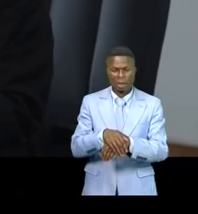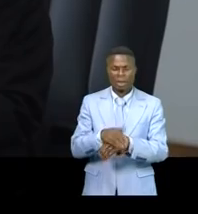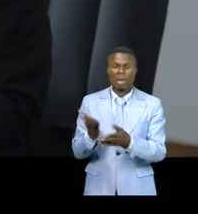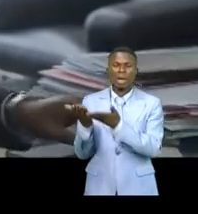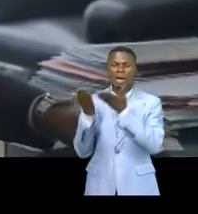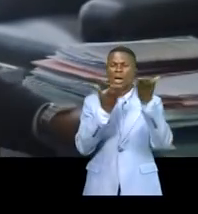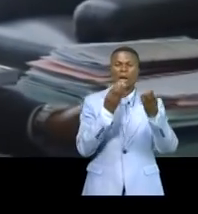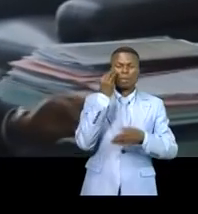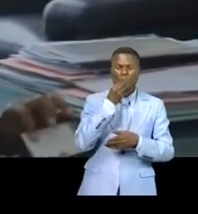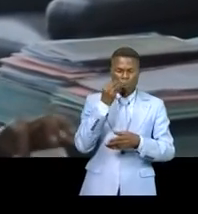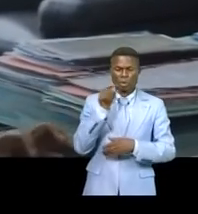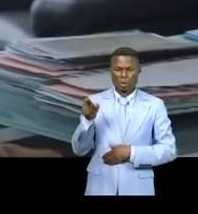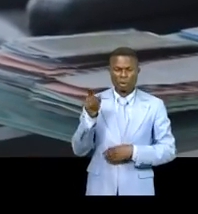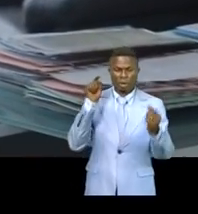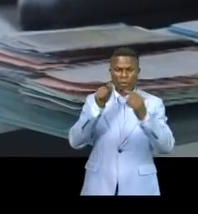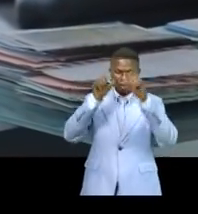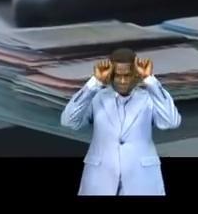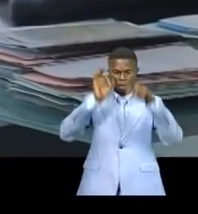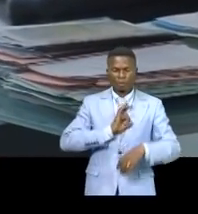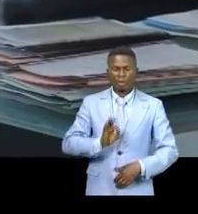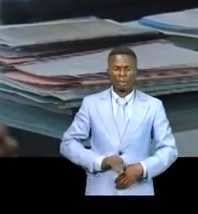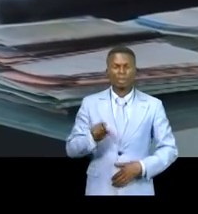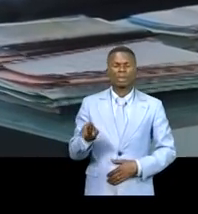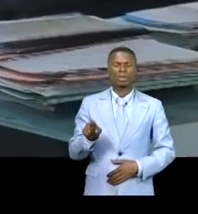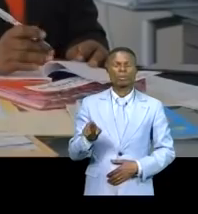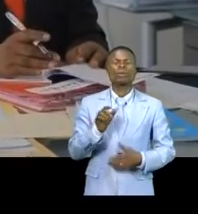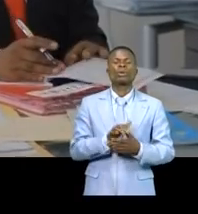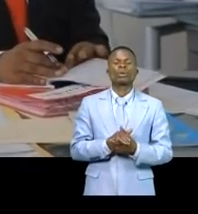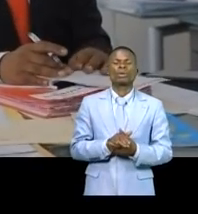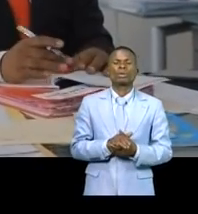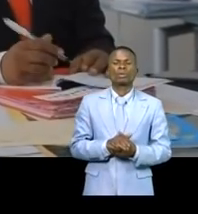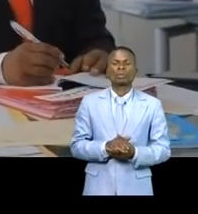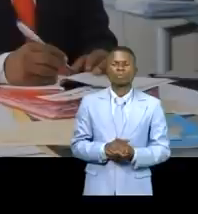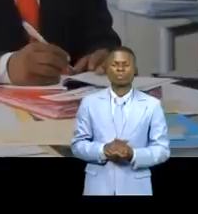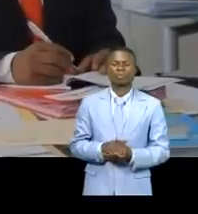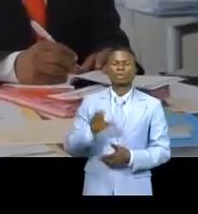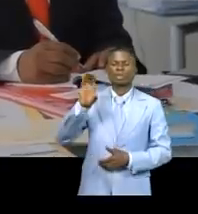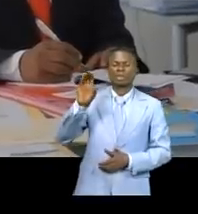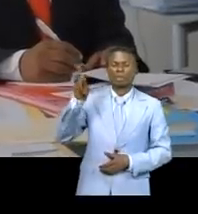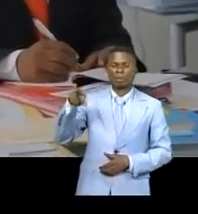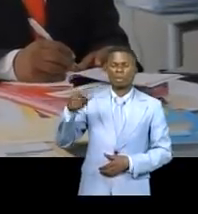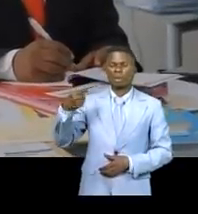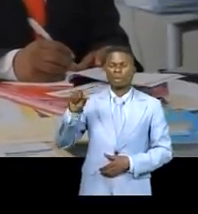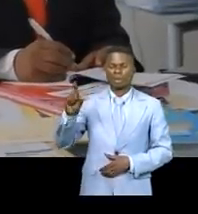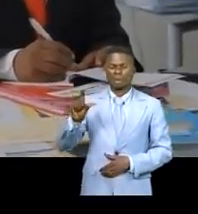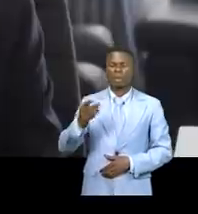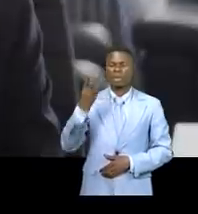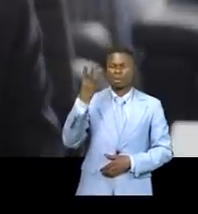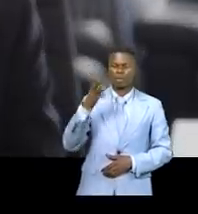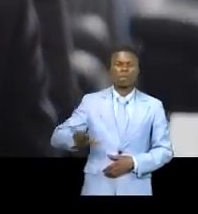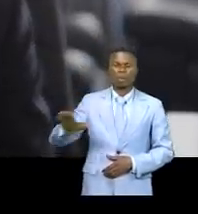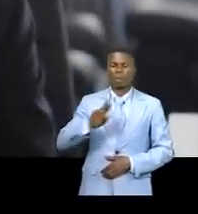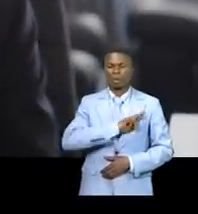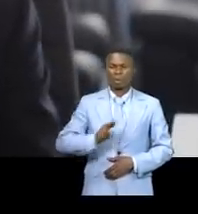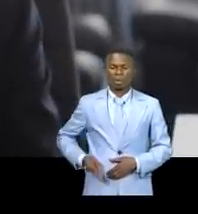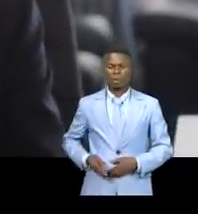porte-voix de la CPGL auprès du chef de l'État Félix Antoine Tshisekedi Tshilombo. La CPGL, qui a trois États membres, la RDC,